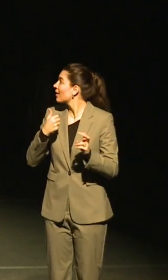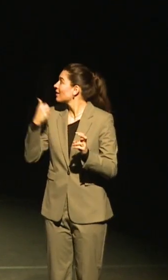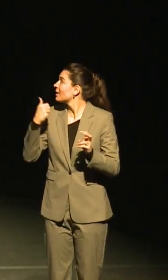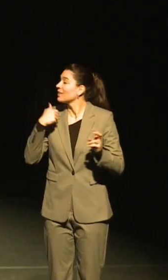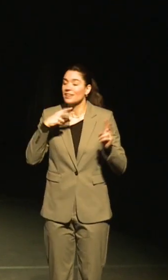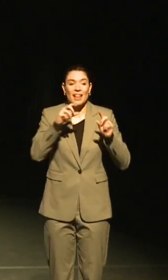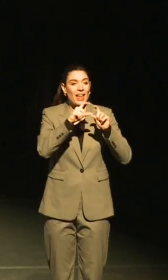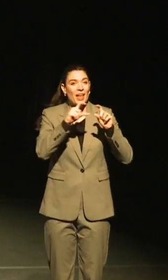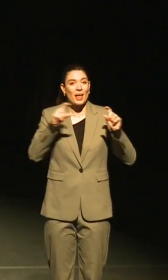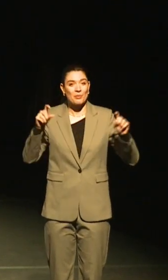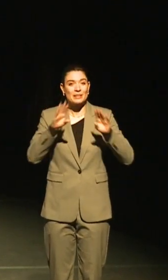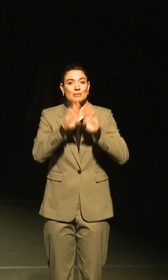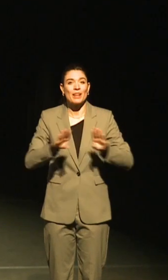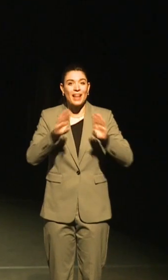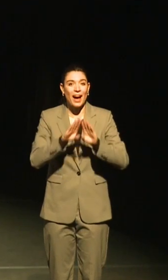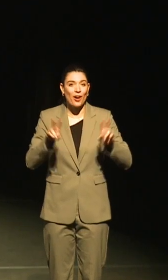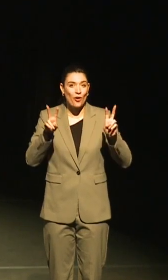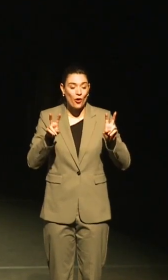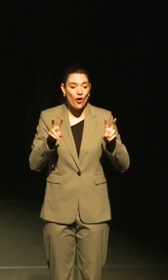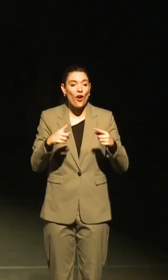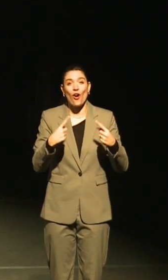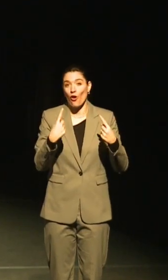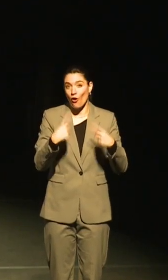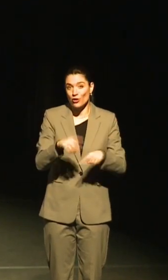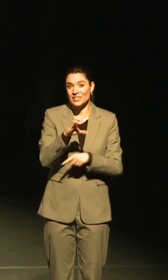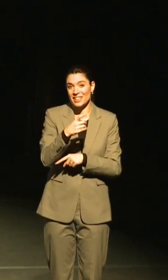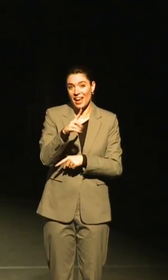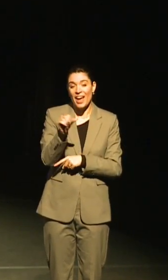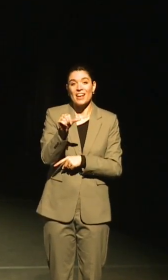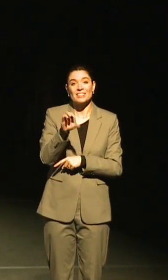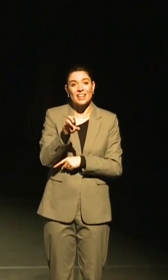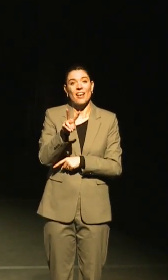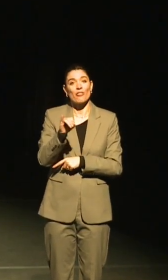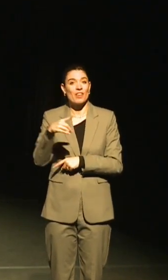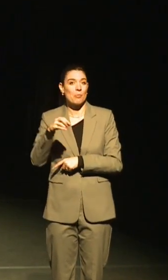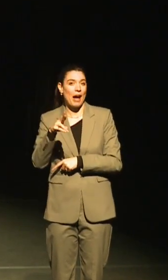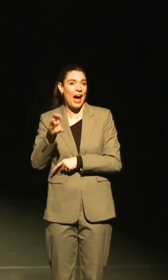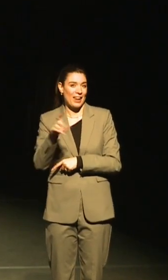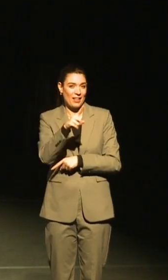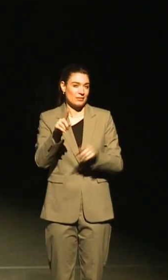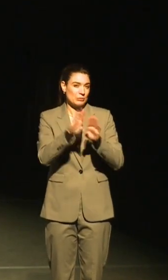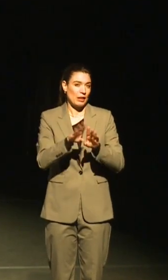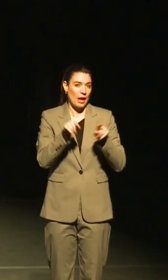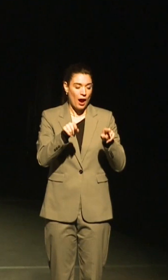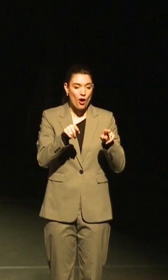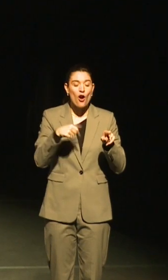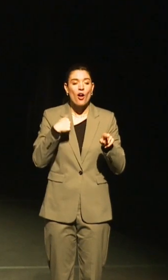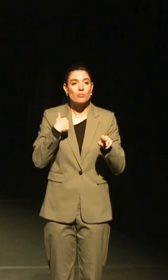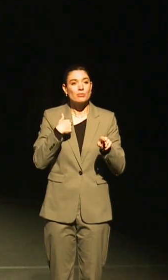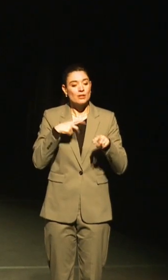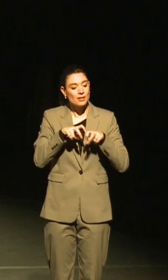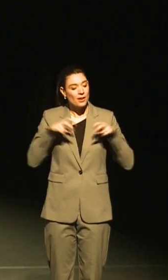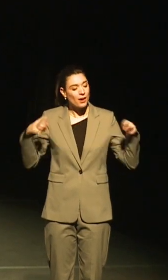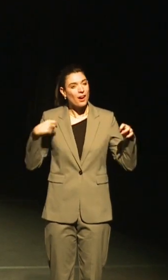Perché a un certo punto voglio dire la risposta se decidi che non ti interessa e sei tu